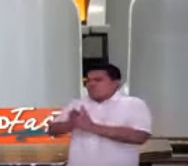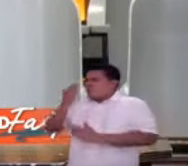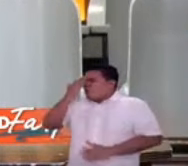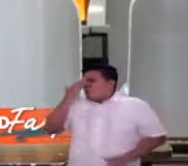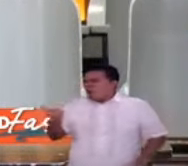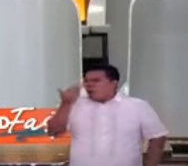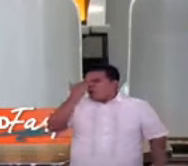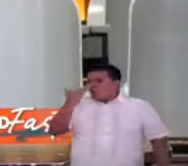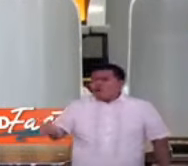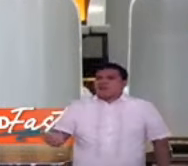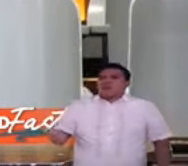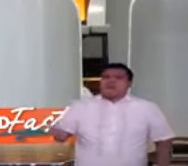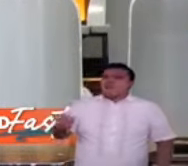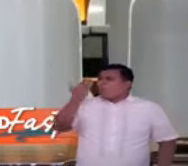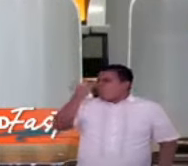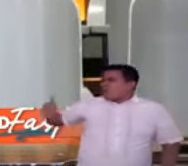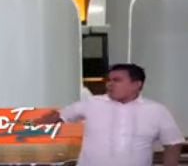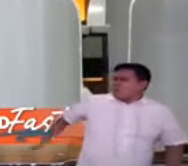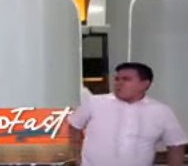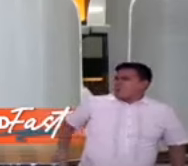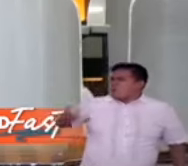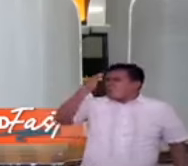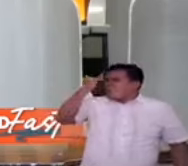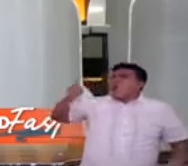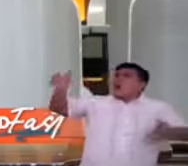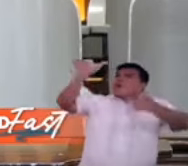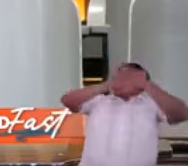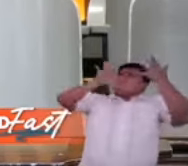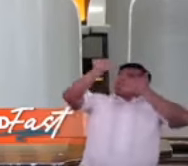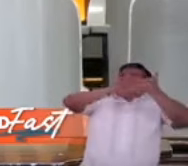why, daddy? Why, mommy? Why is the sky blue?